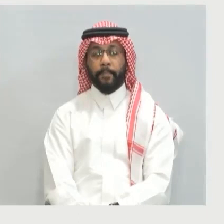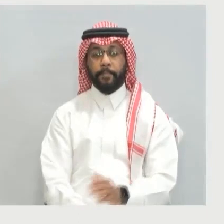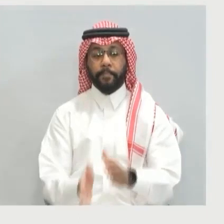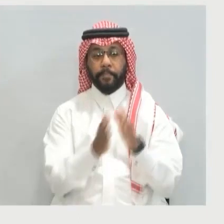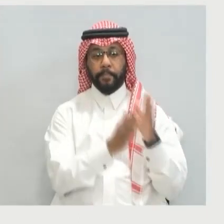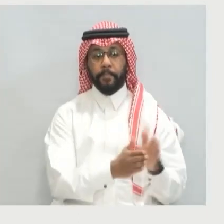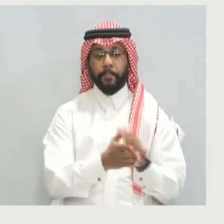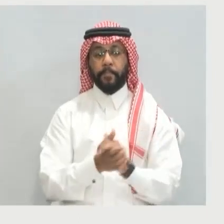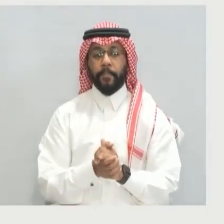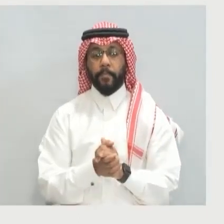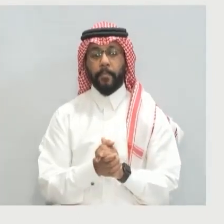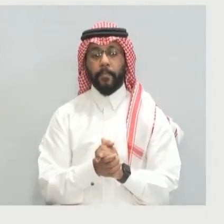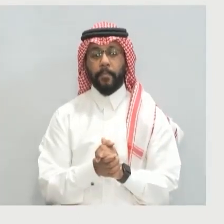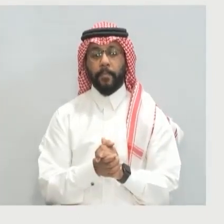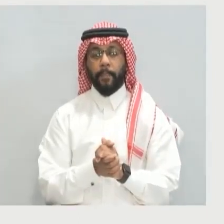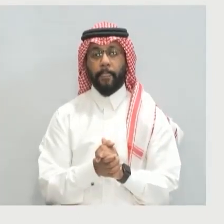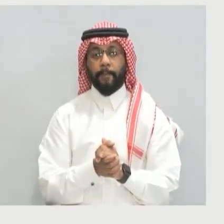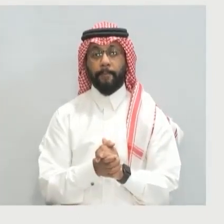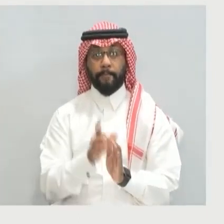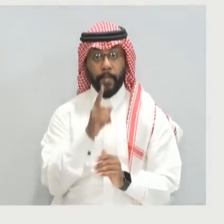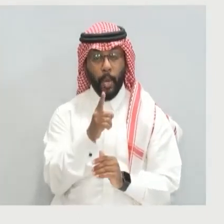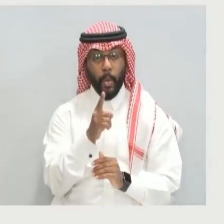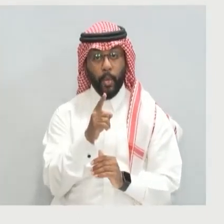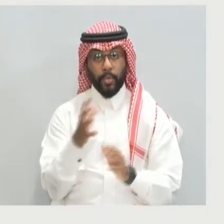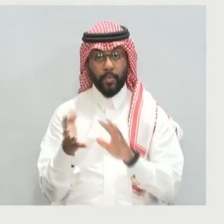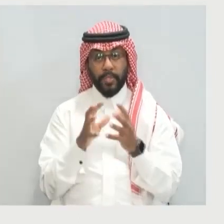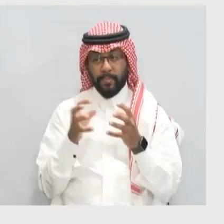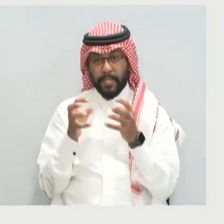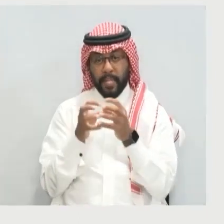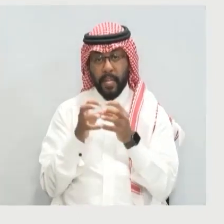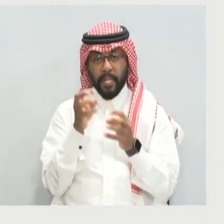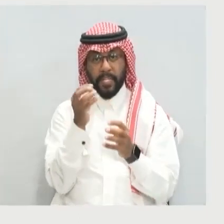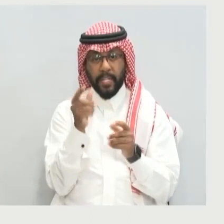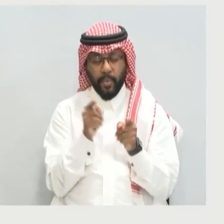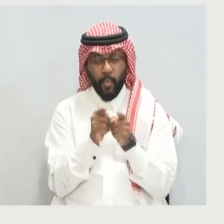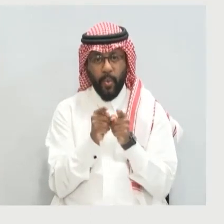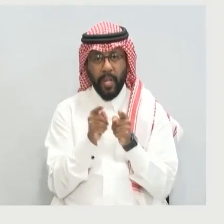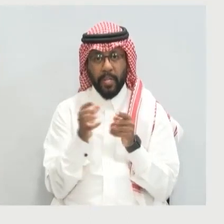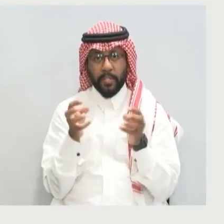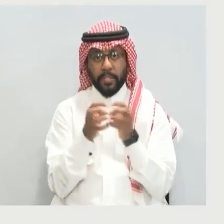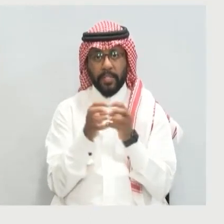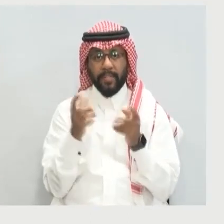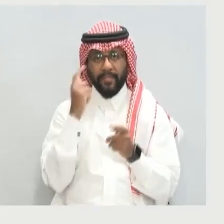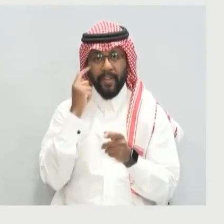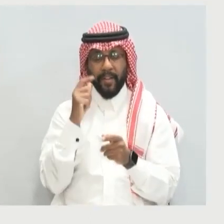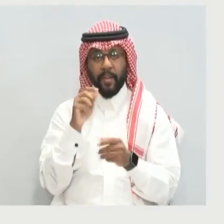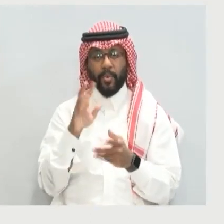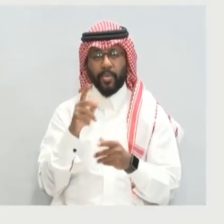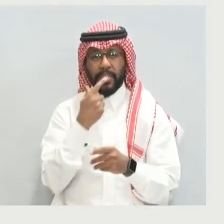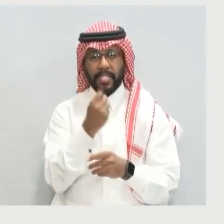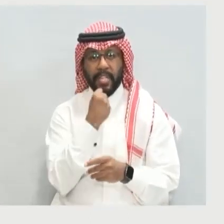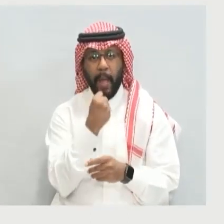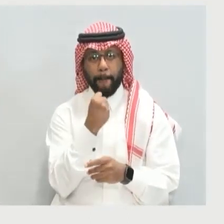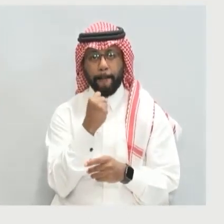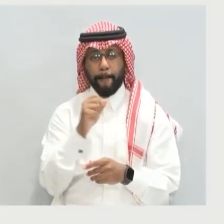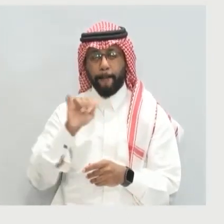مثمر كذلك يحدث عندما تكون جسيمات عمرها قصير نسمي هذا المركب المعقد المنشط وعرفنا